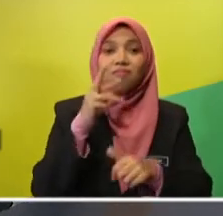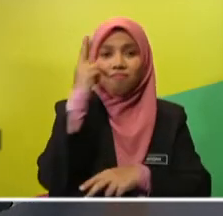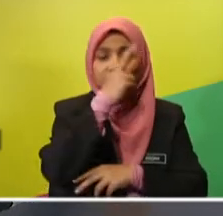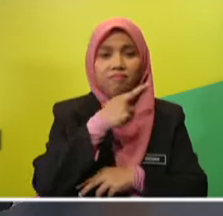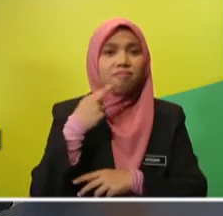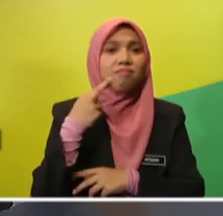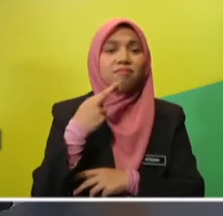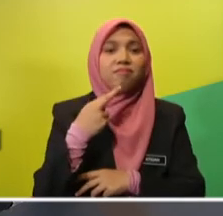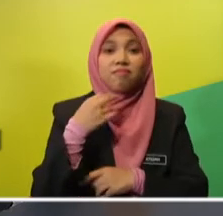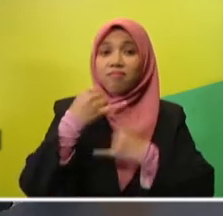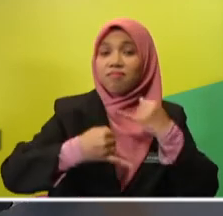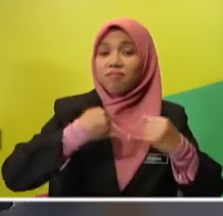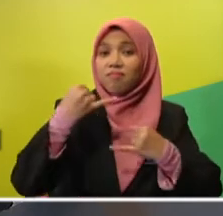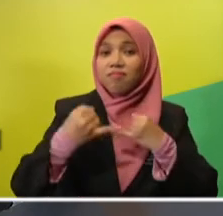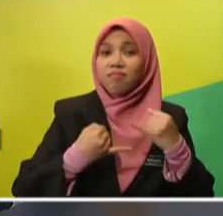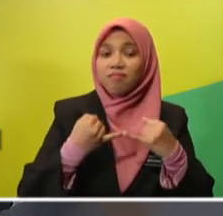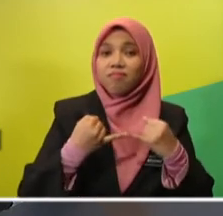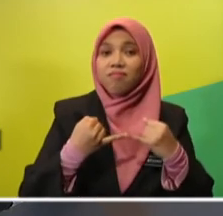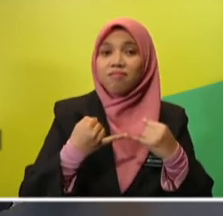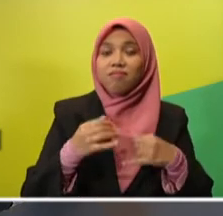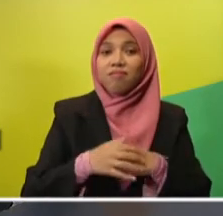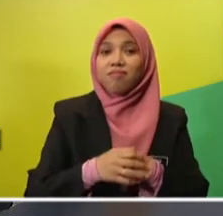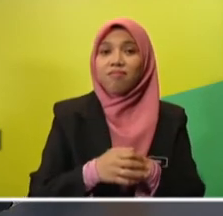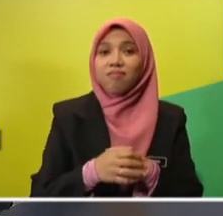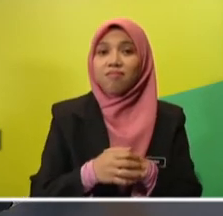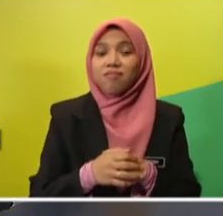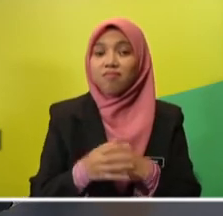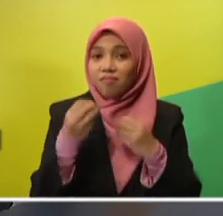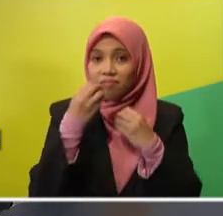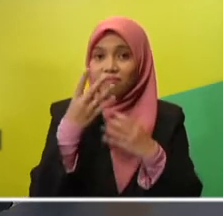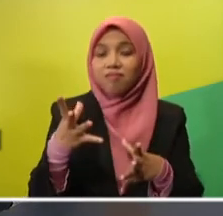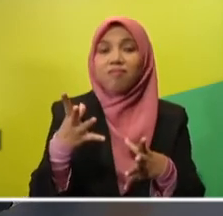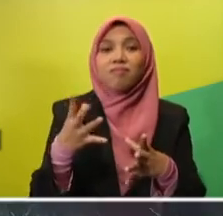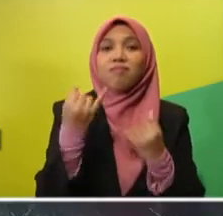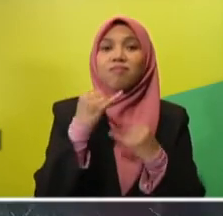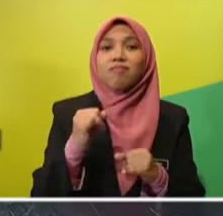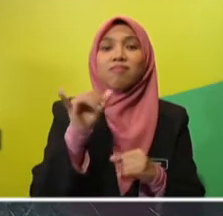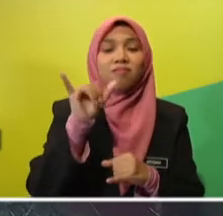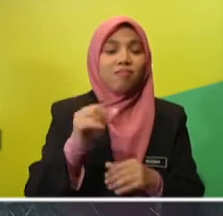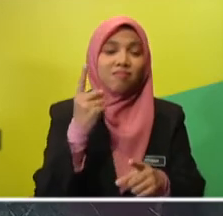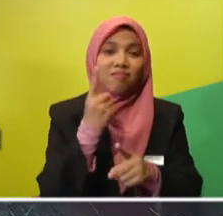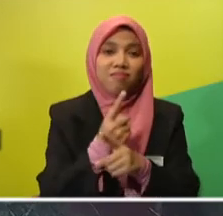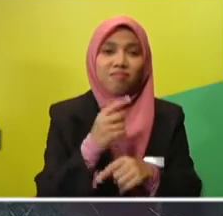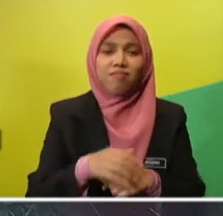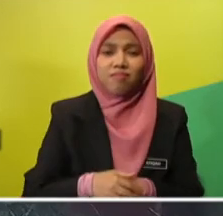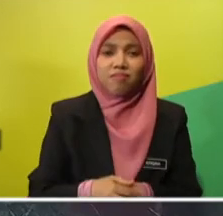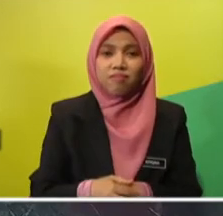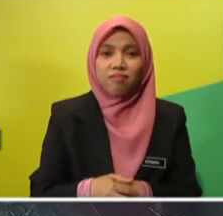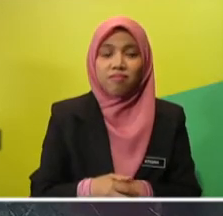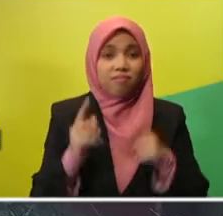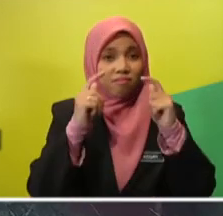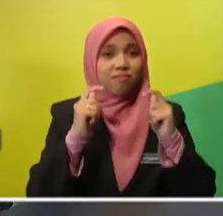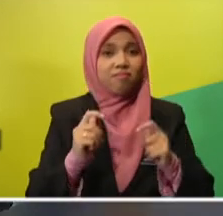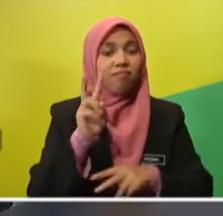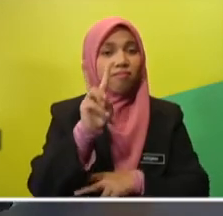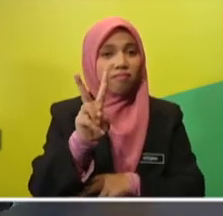sangat berhadapan dengan pemandu dengan klien. Klien. Baik, cikgu. Okey, teknik yang kedua